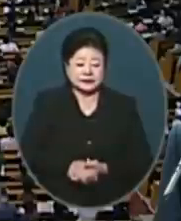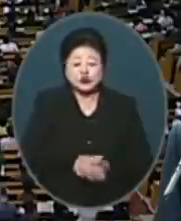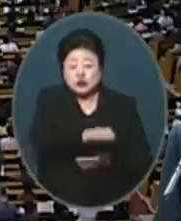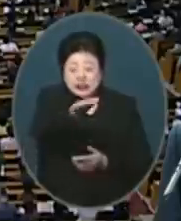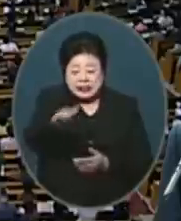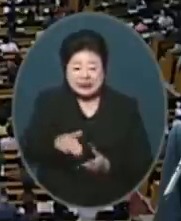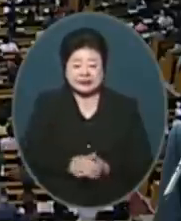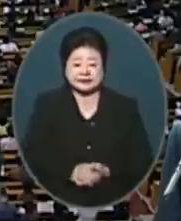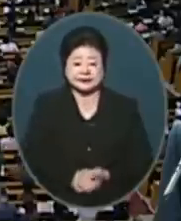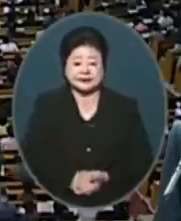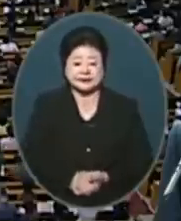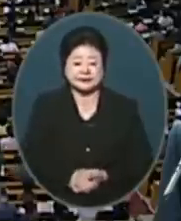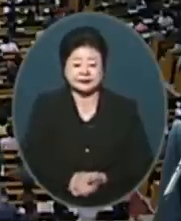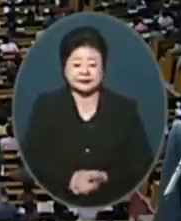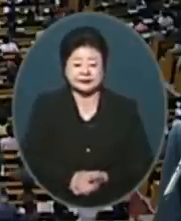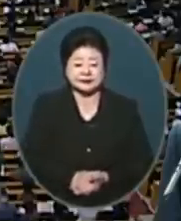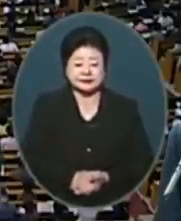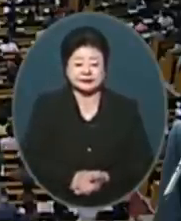우리